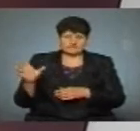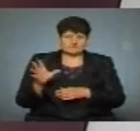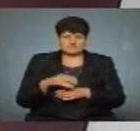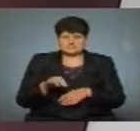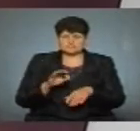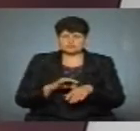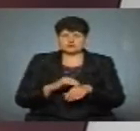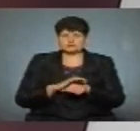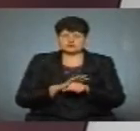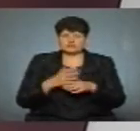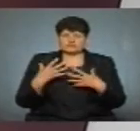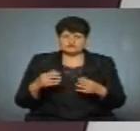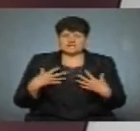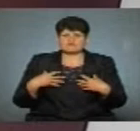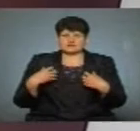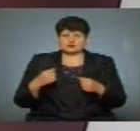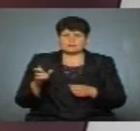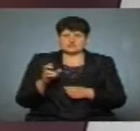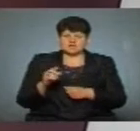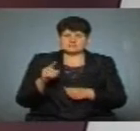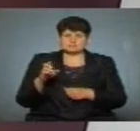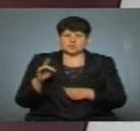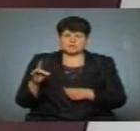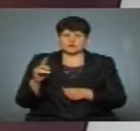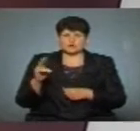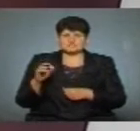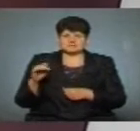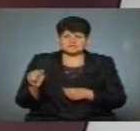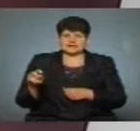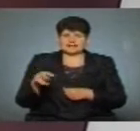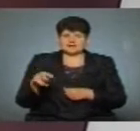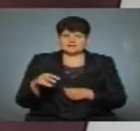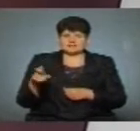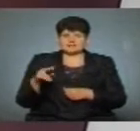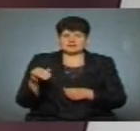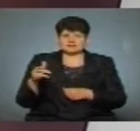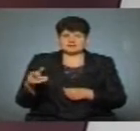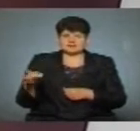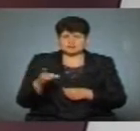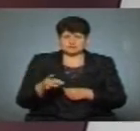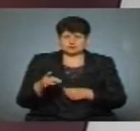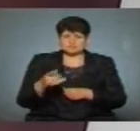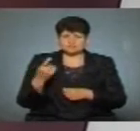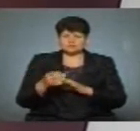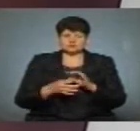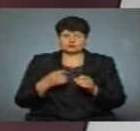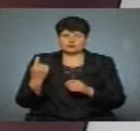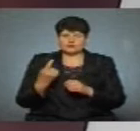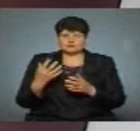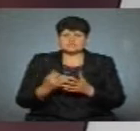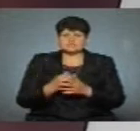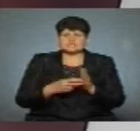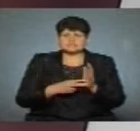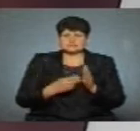інфіковані коронавірусом вже видужали у Бережанському, Зборівському, Козівському, Лановецькому та Підгаєцькому районах. За добу в області виявили